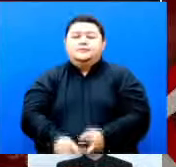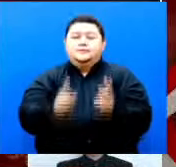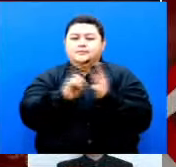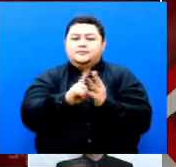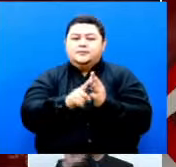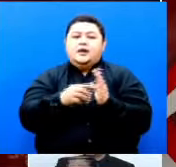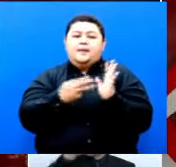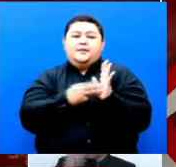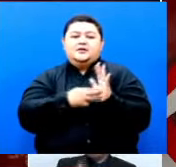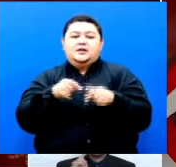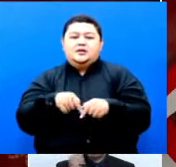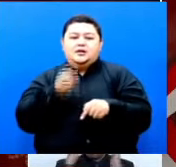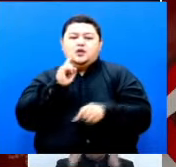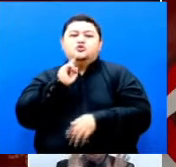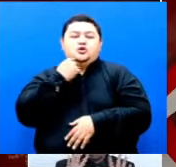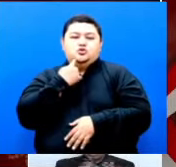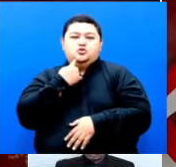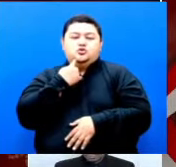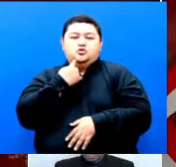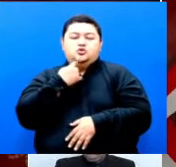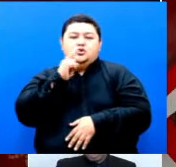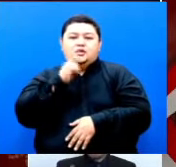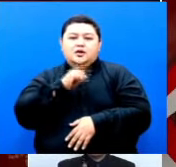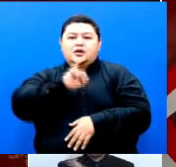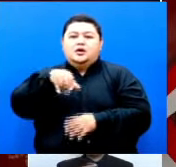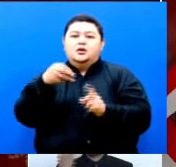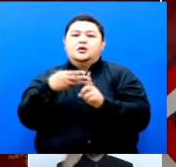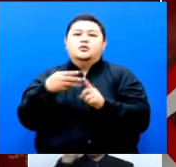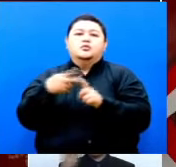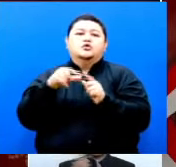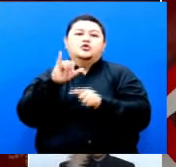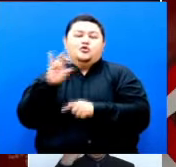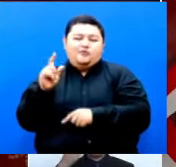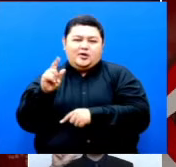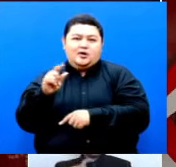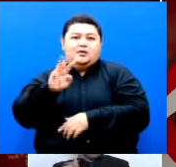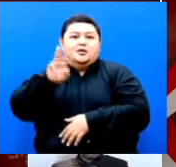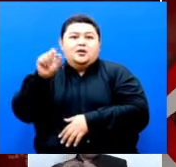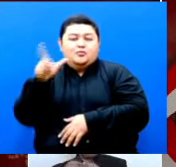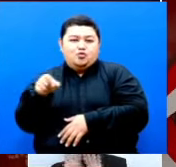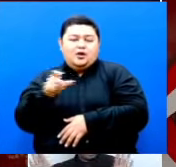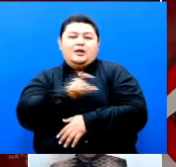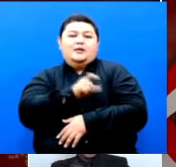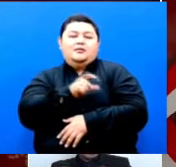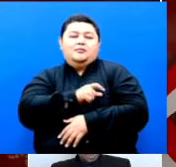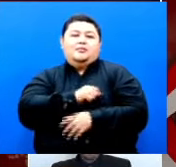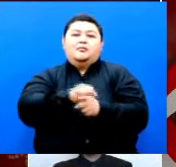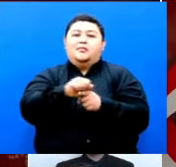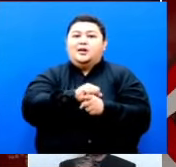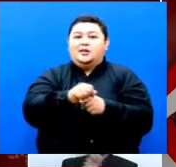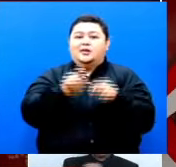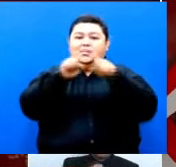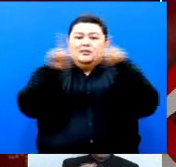Masalahiniharusditanganisecaraserius denganmelakukanJFIR(JointFieldImpactReport)setiaptriwulandisetiapdistrikdan menyediakanpelatihan